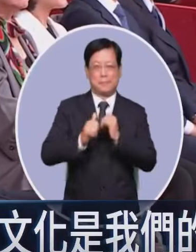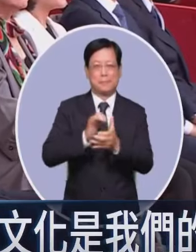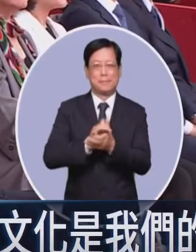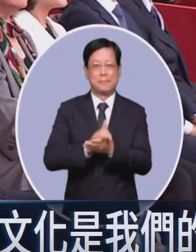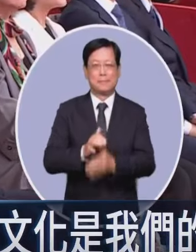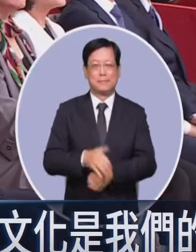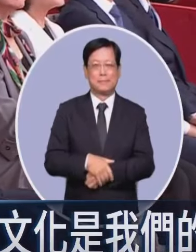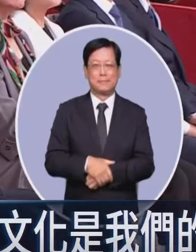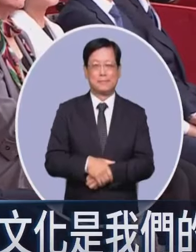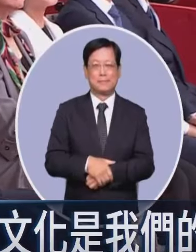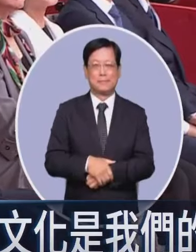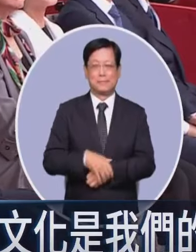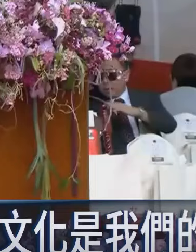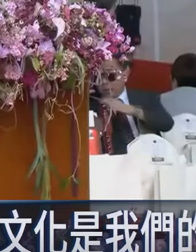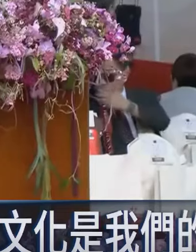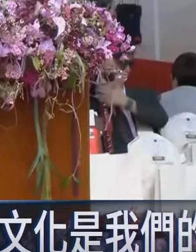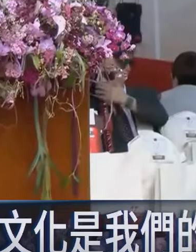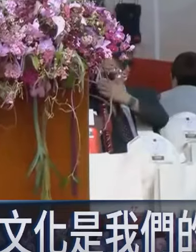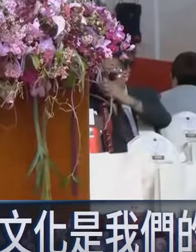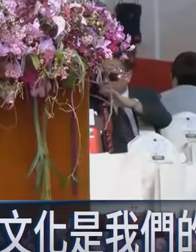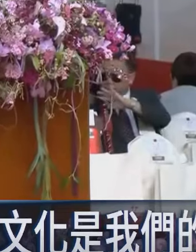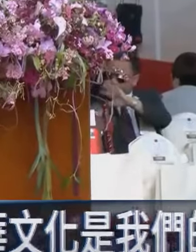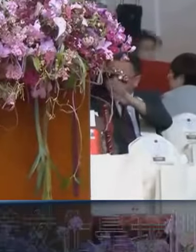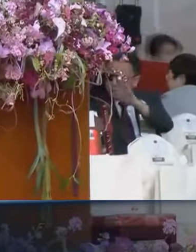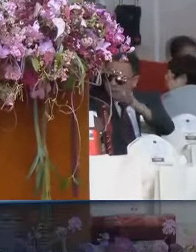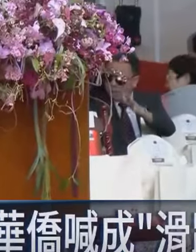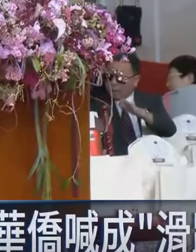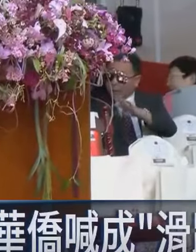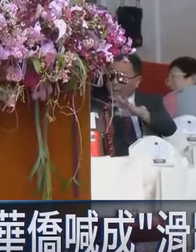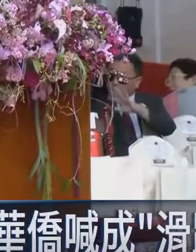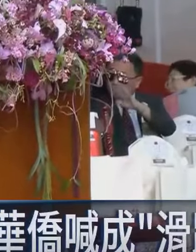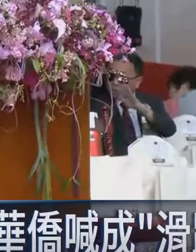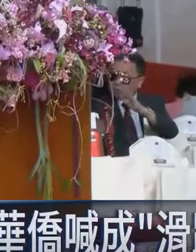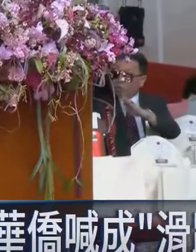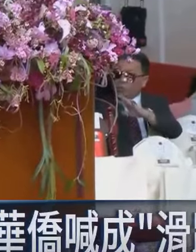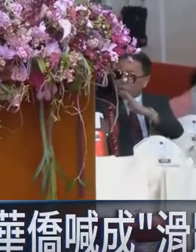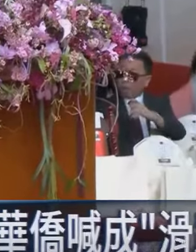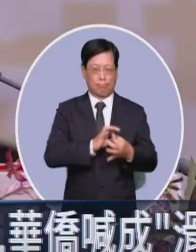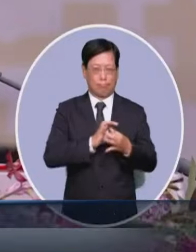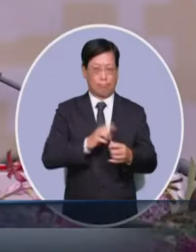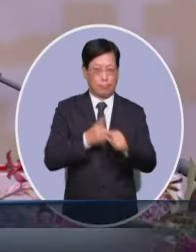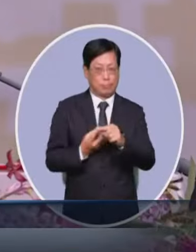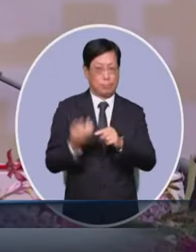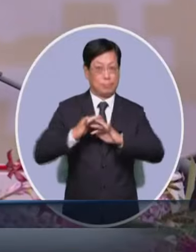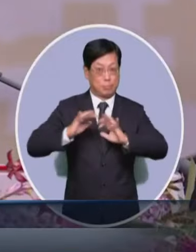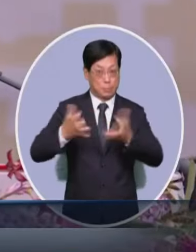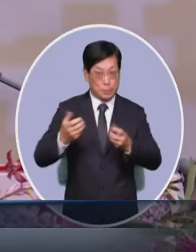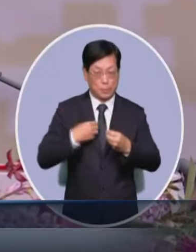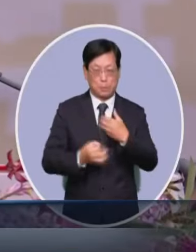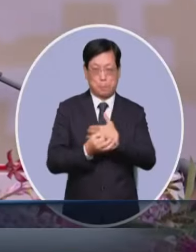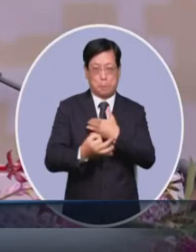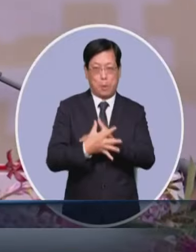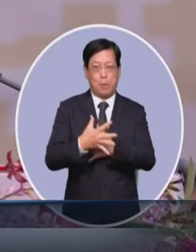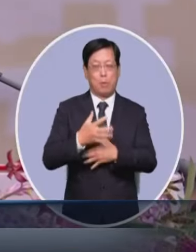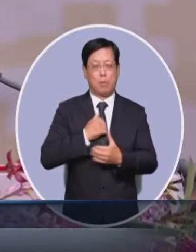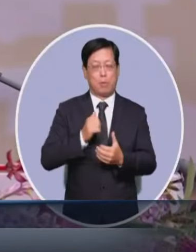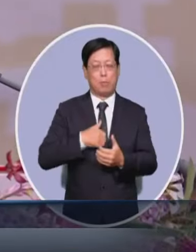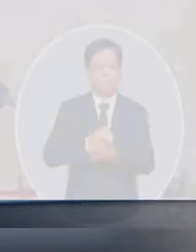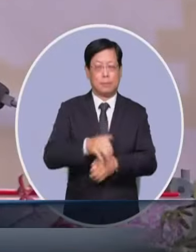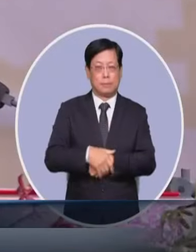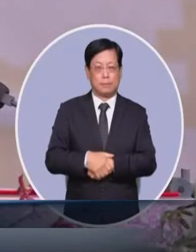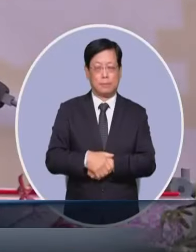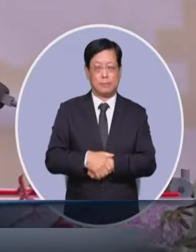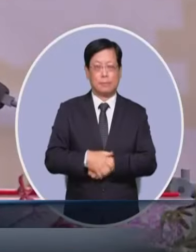台湾的根，但不知道是不是太紧张，韩国瑜两度吐槽： 中华民国的华侨同胞